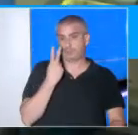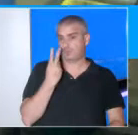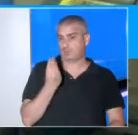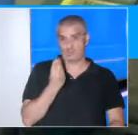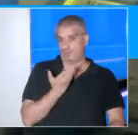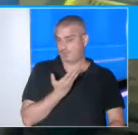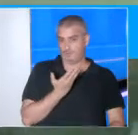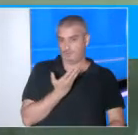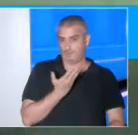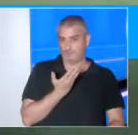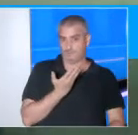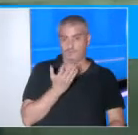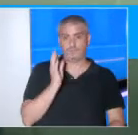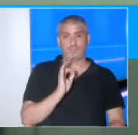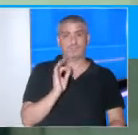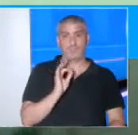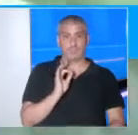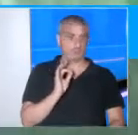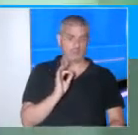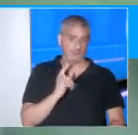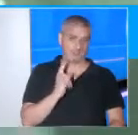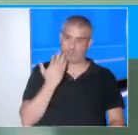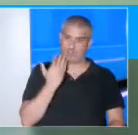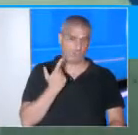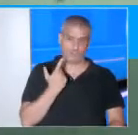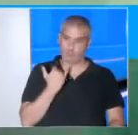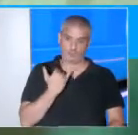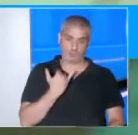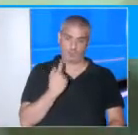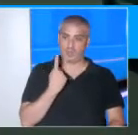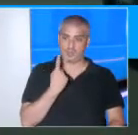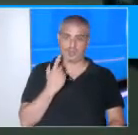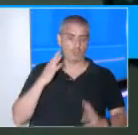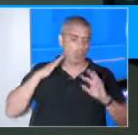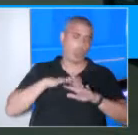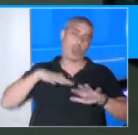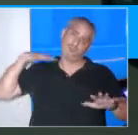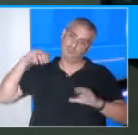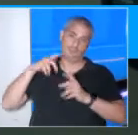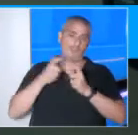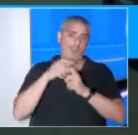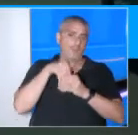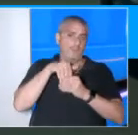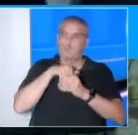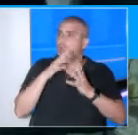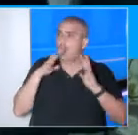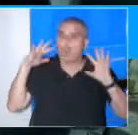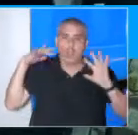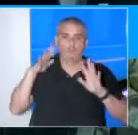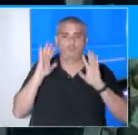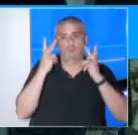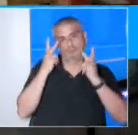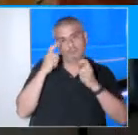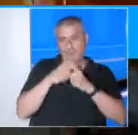דברים שעדיין לא היו בגל הזה. אחד, עומסים בפנימיות, יש לנו... עומסים